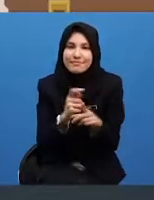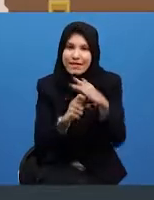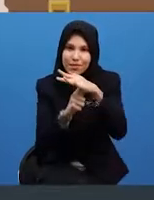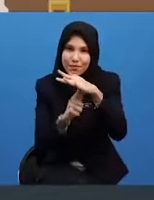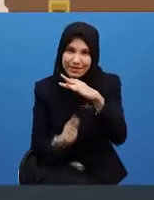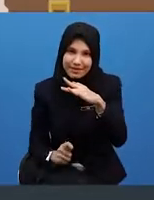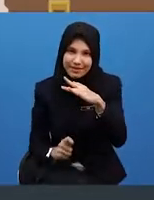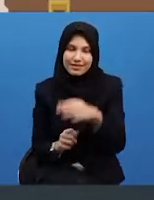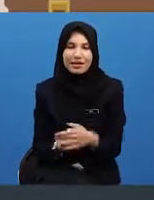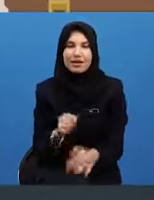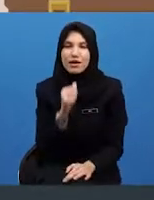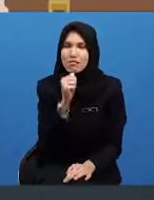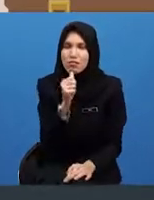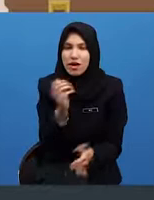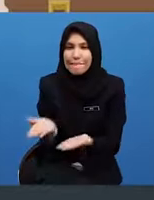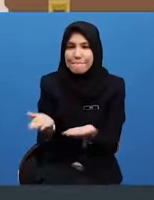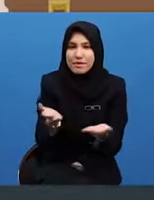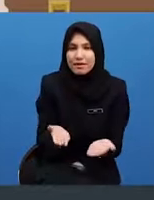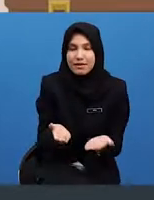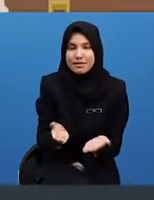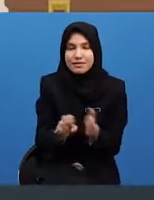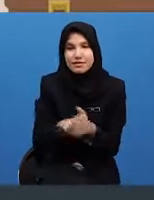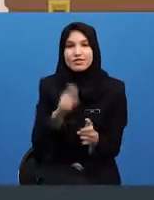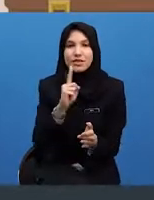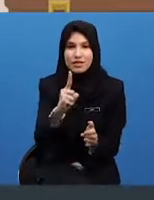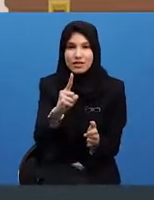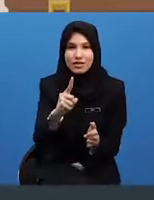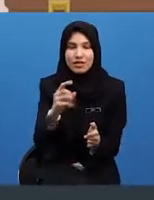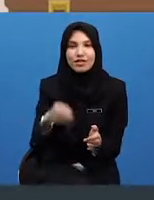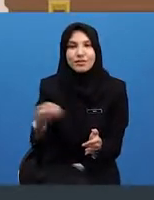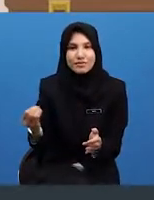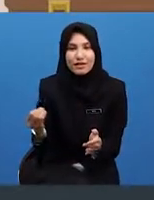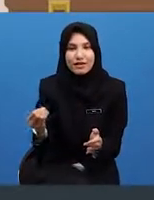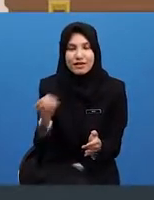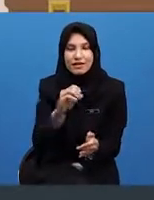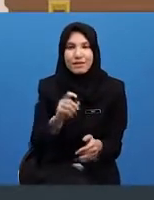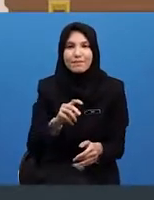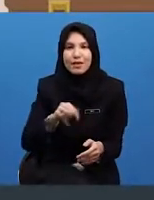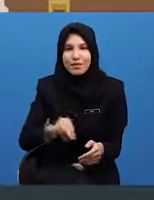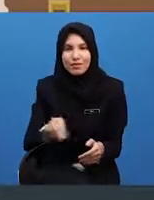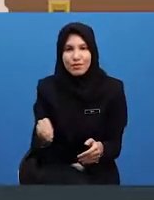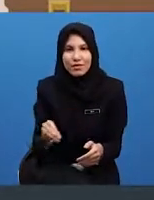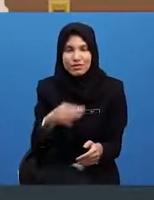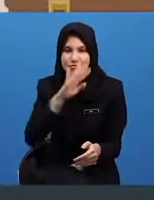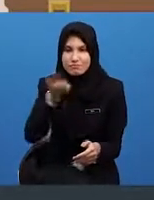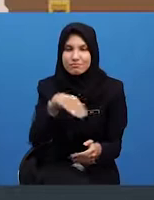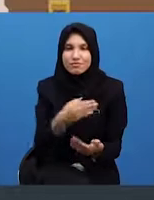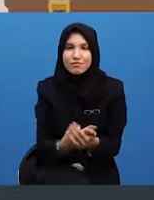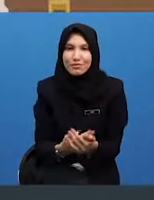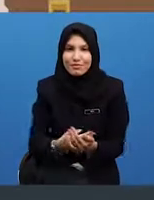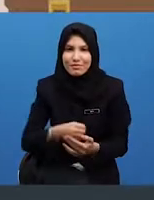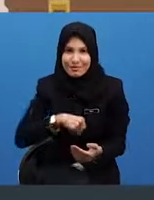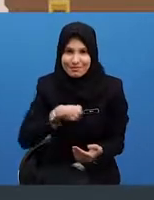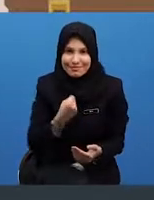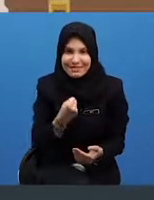ketumpatan dan bukan berat sesuatu objek. Okey, murid-murid. Adakah kamu semua berminat